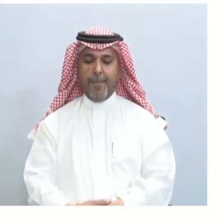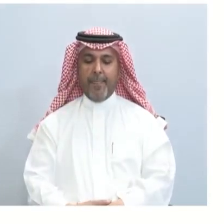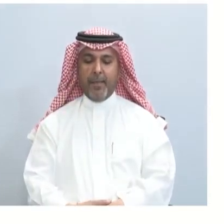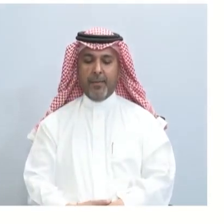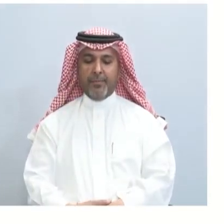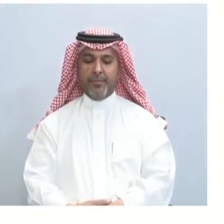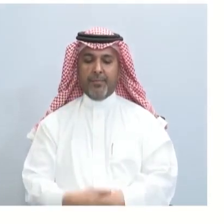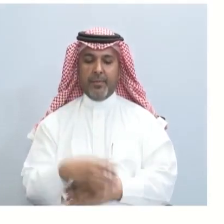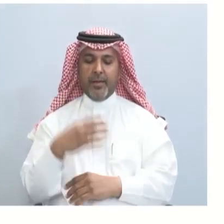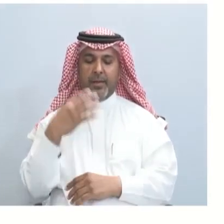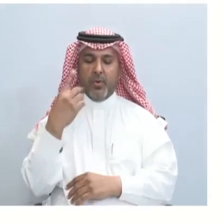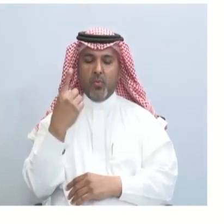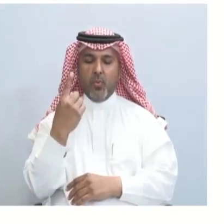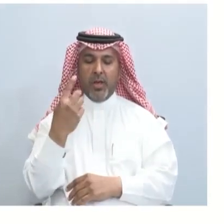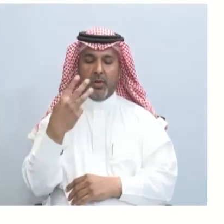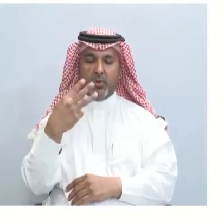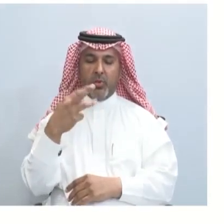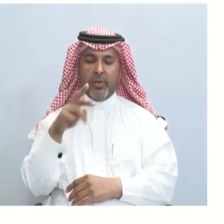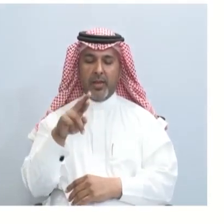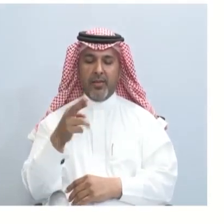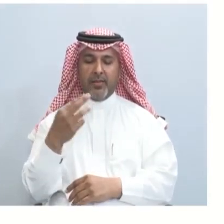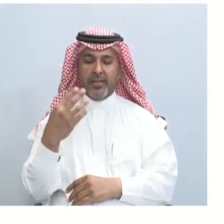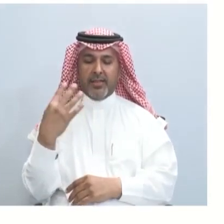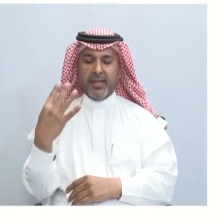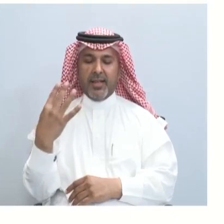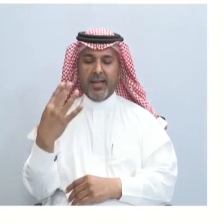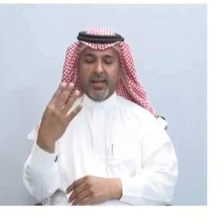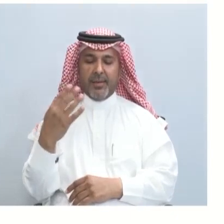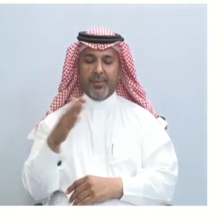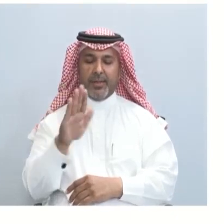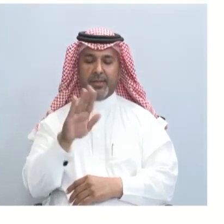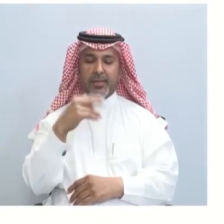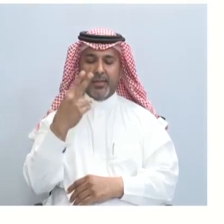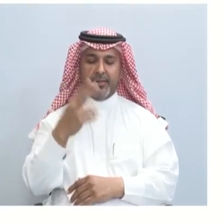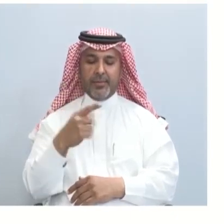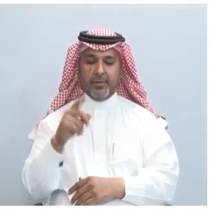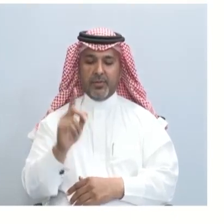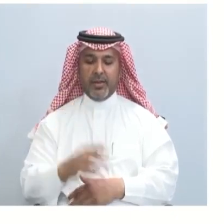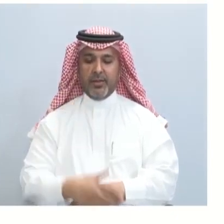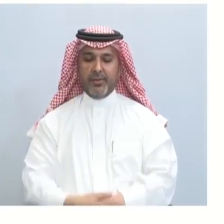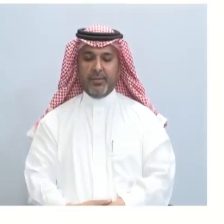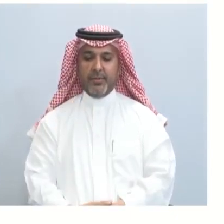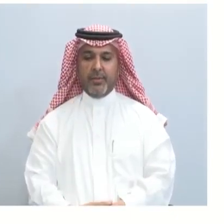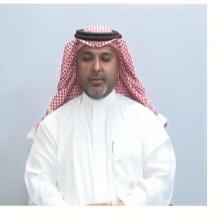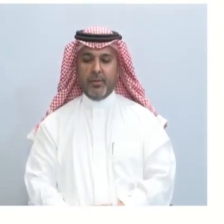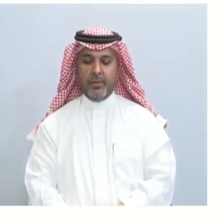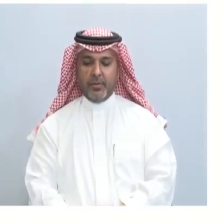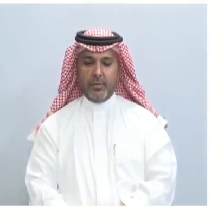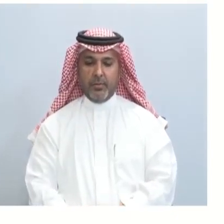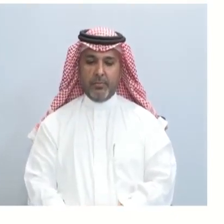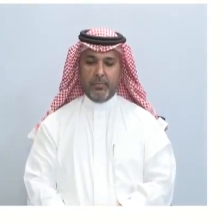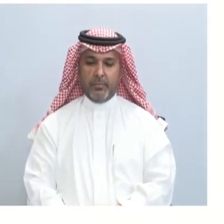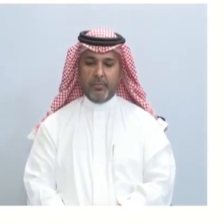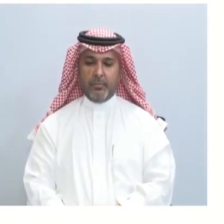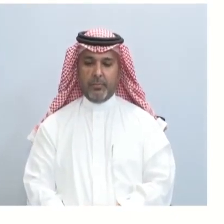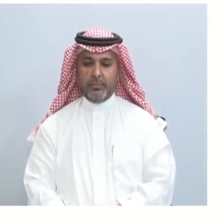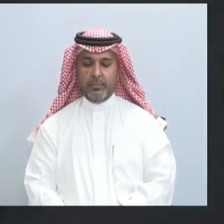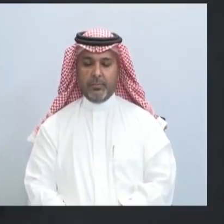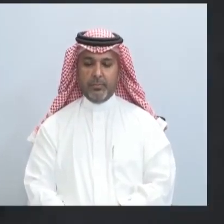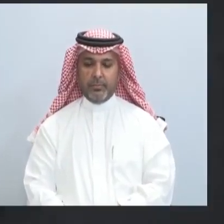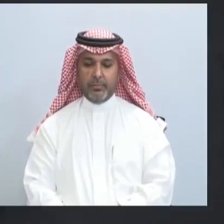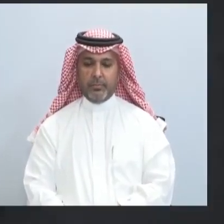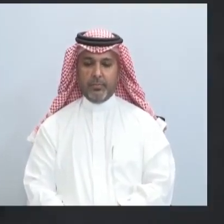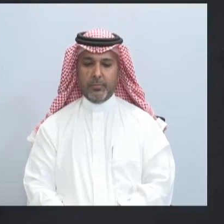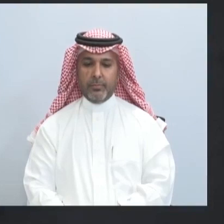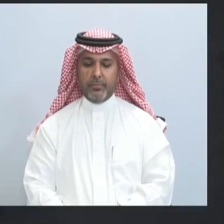نعم من حاصل منكم الا واحد وثلاثين واربعه من عشره سنتيمتر مربع فاجابته صحيحه اذا هذه المساحه تمثل مساحه الشكل